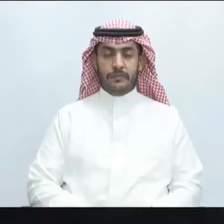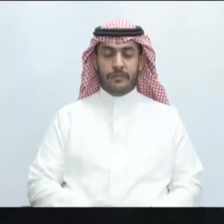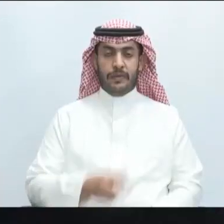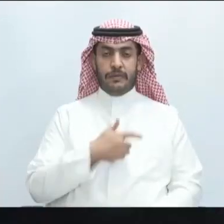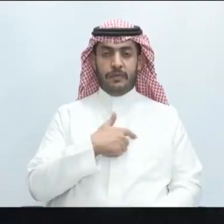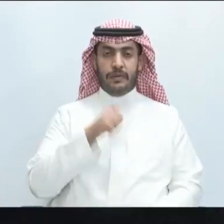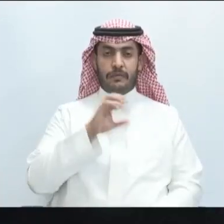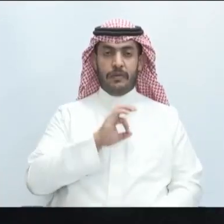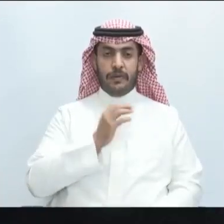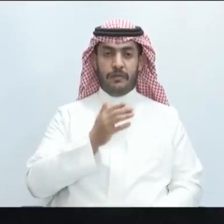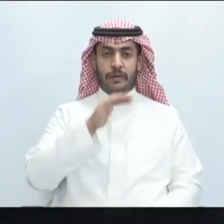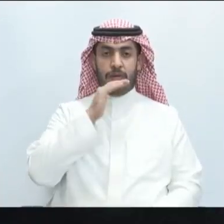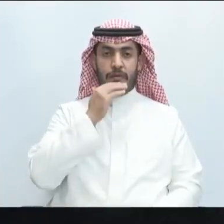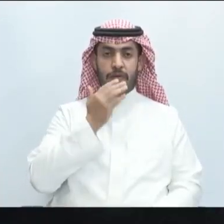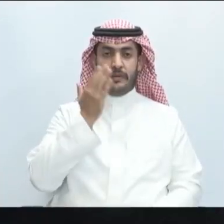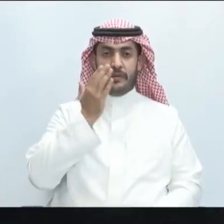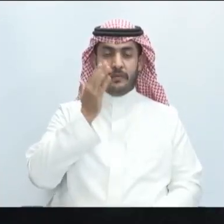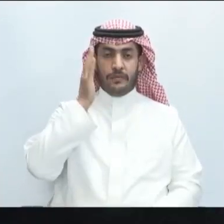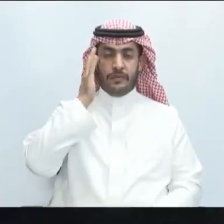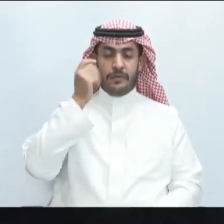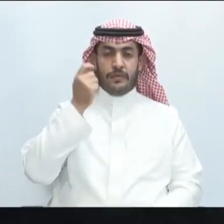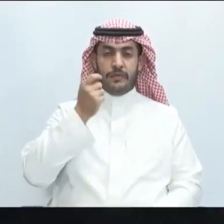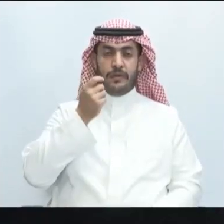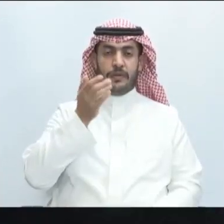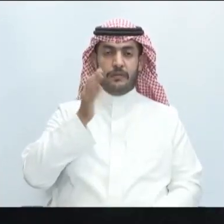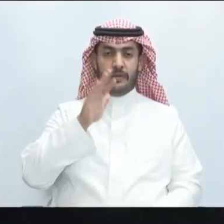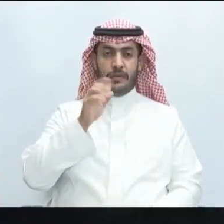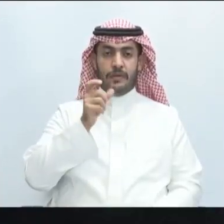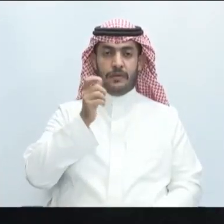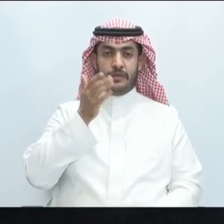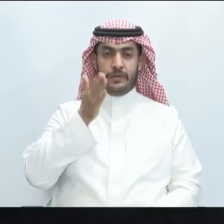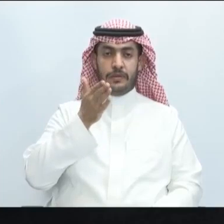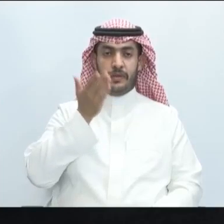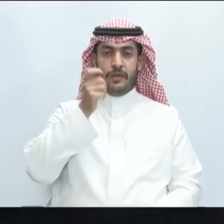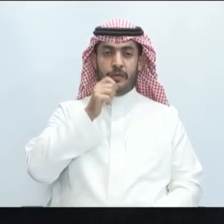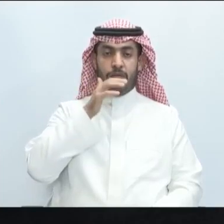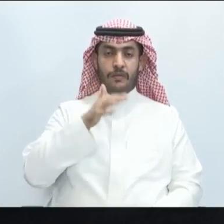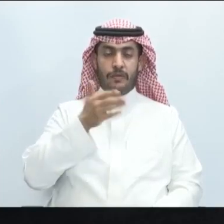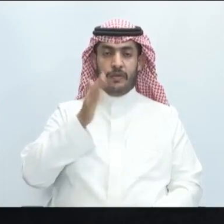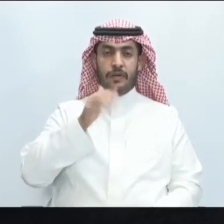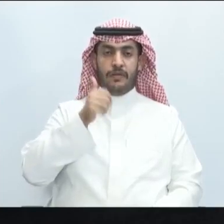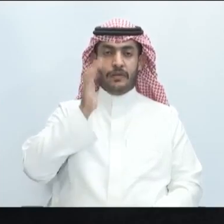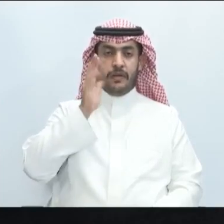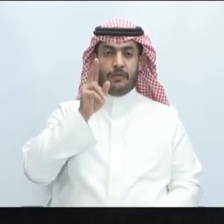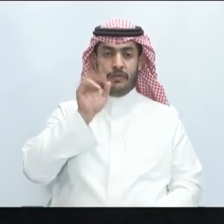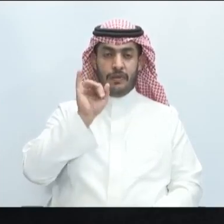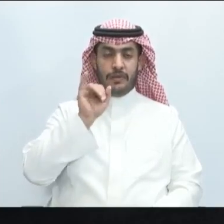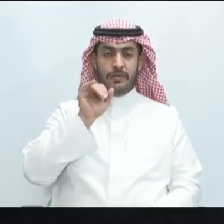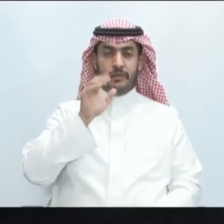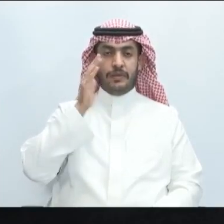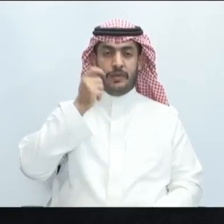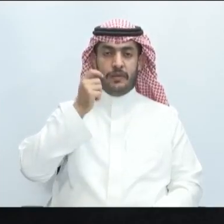بسم الله الرحمن الرحيم الحمد لله رب العالمين والصلاه والسلام على سيدنا ونبينا محمد عليه افضل الصلاه